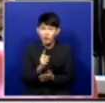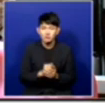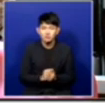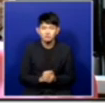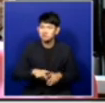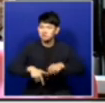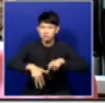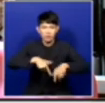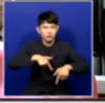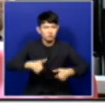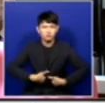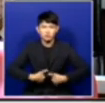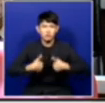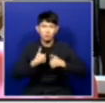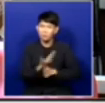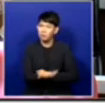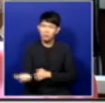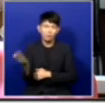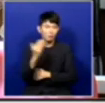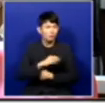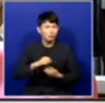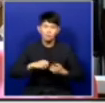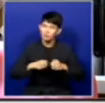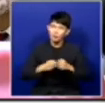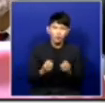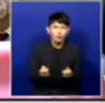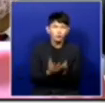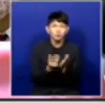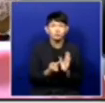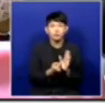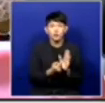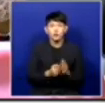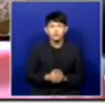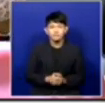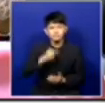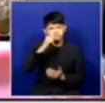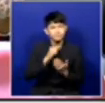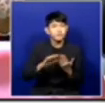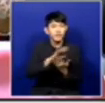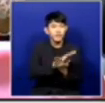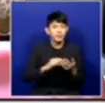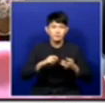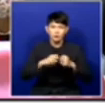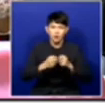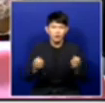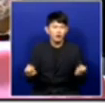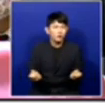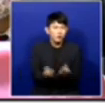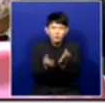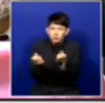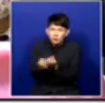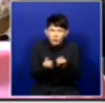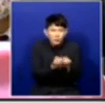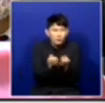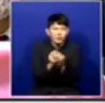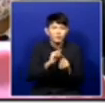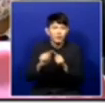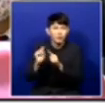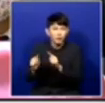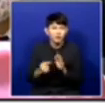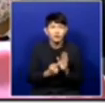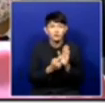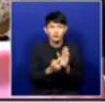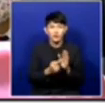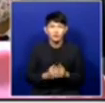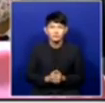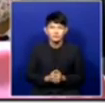กสำหรับประเทศไทยแล้วได้เกิดผลกระทบเกิดขึ้นแทบทุกๆมิติไม่ว่าจะเป็นภาค